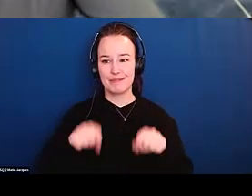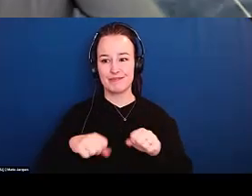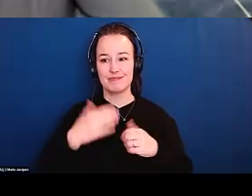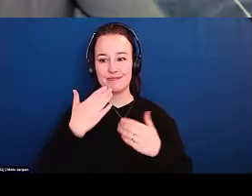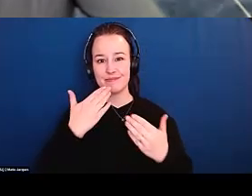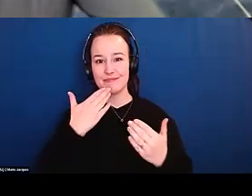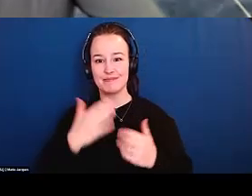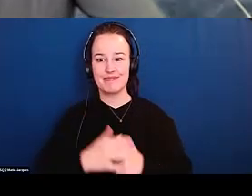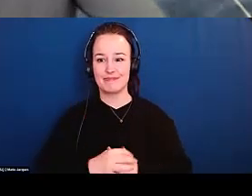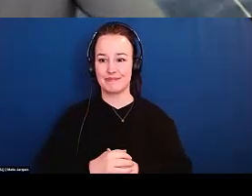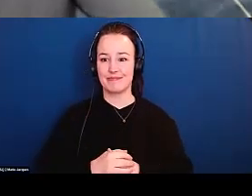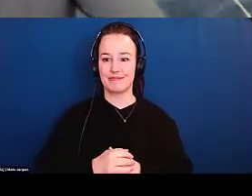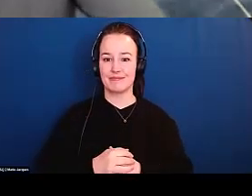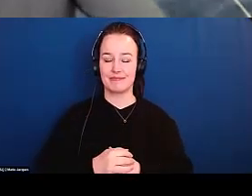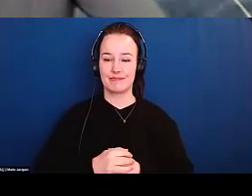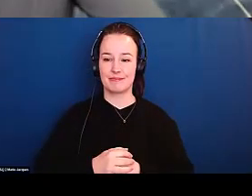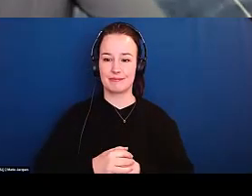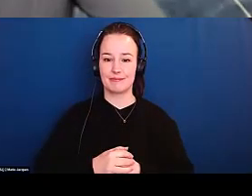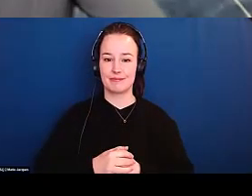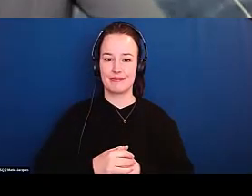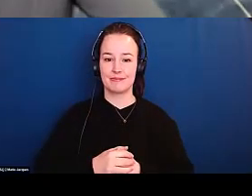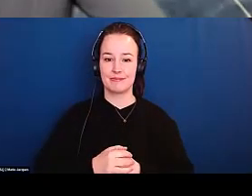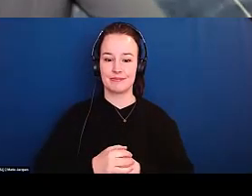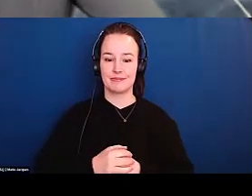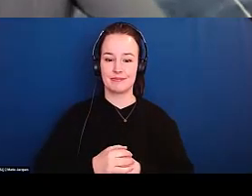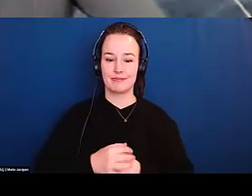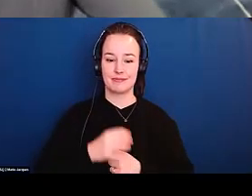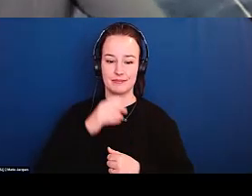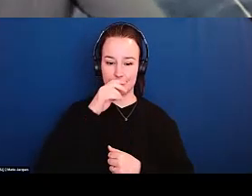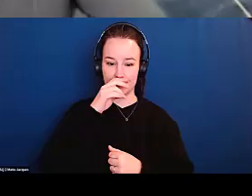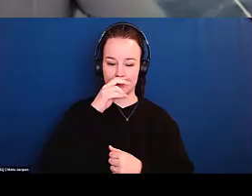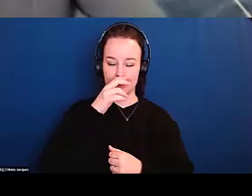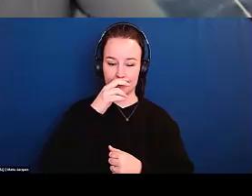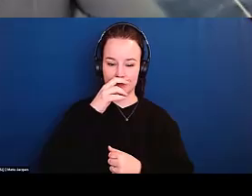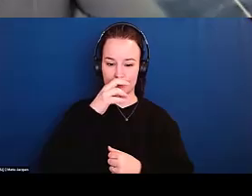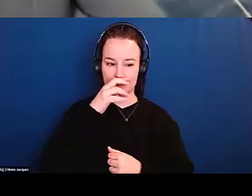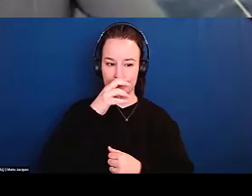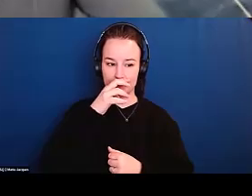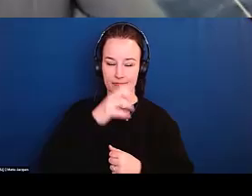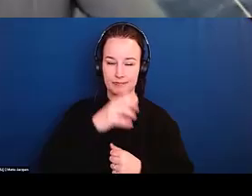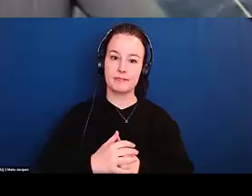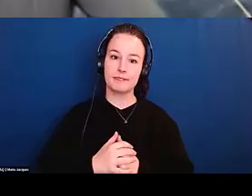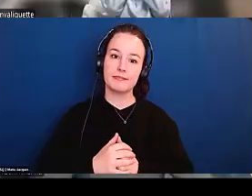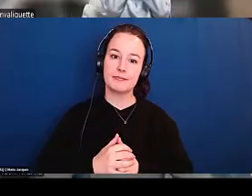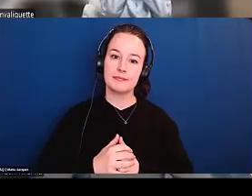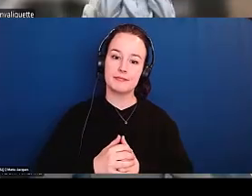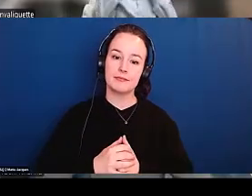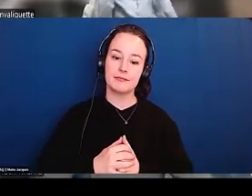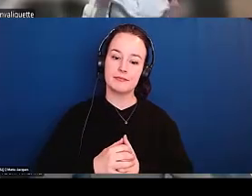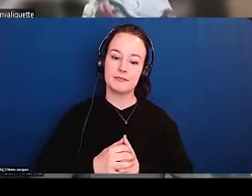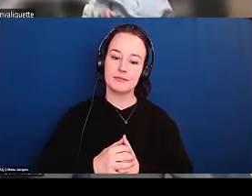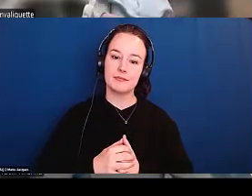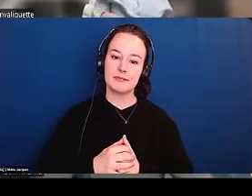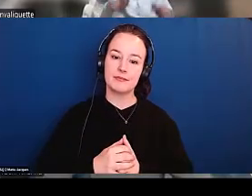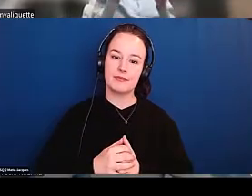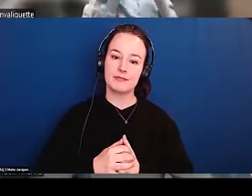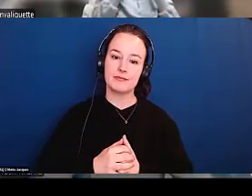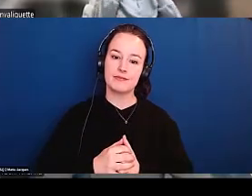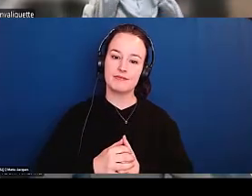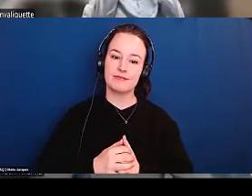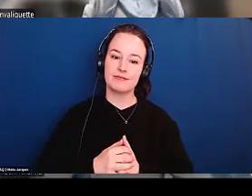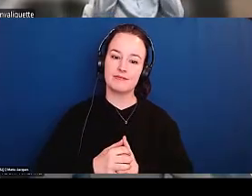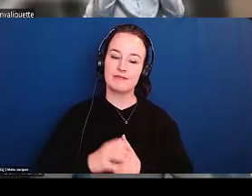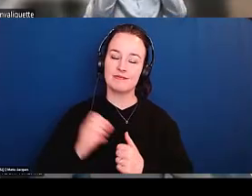Oui, donc vraiment merci. Oui, et c'est en fait vrai, il faut tout